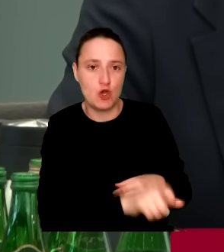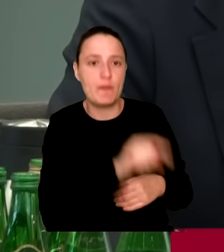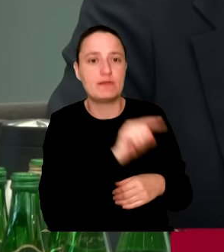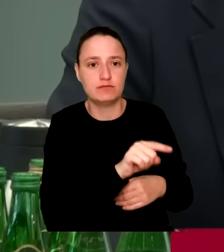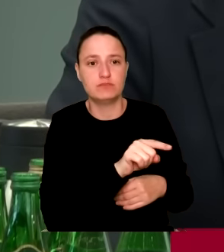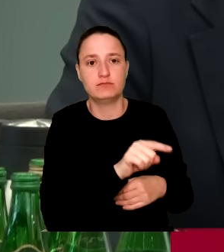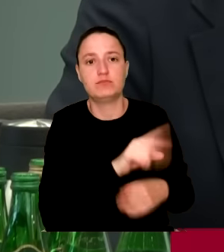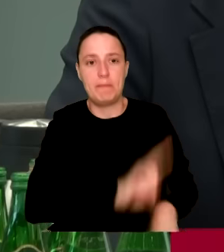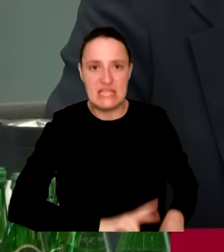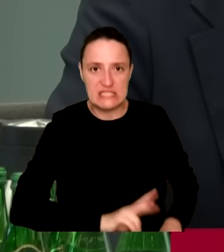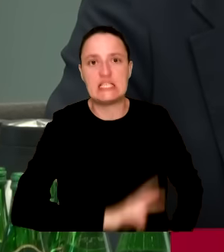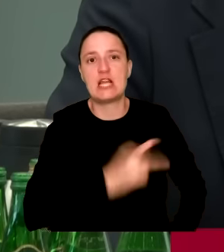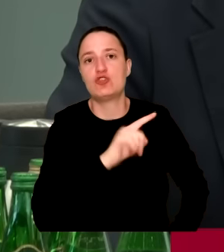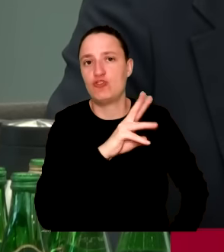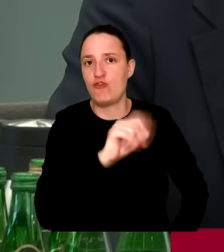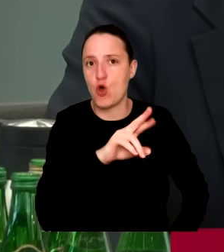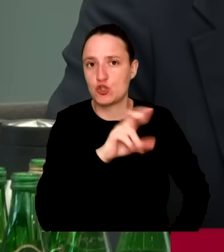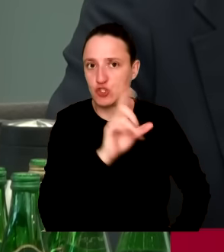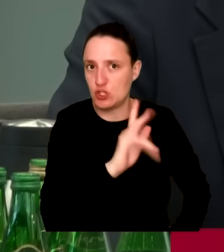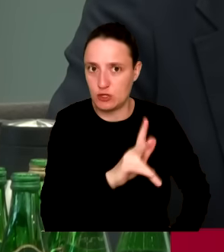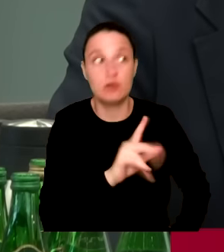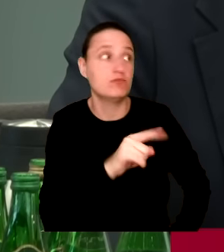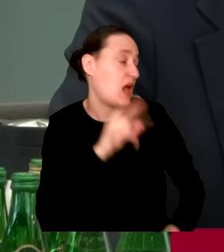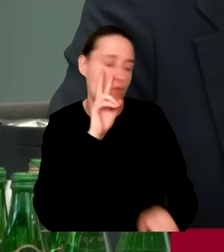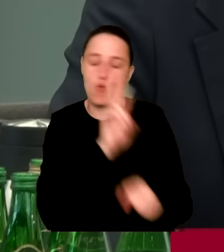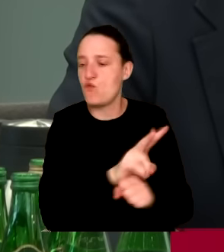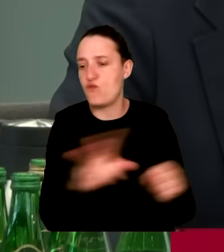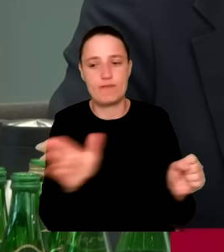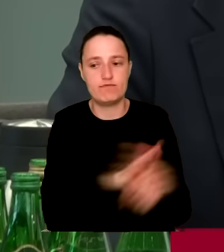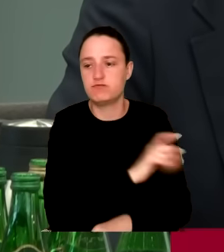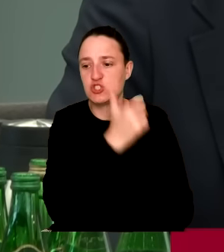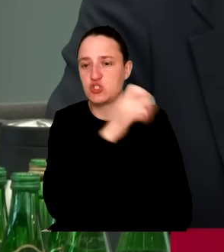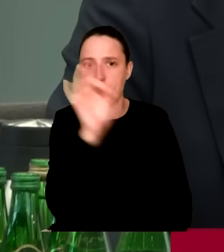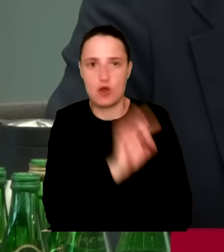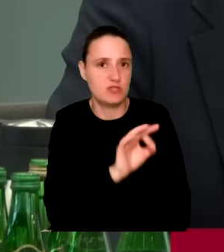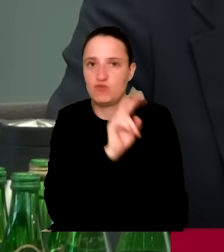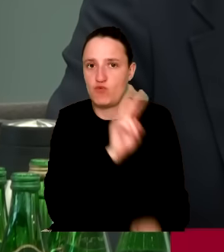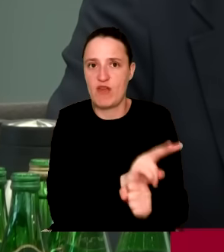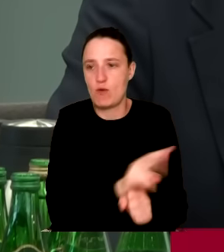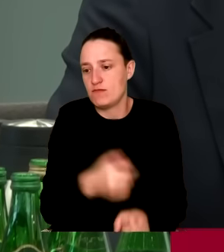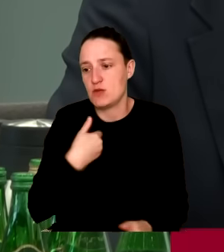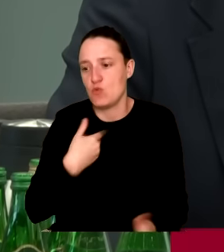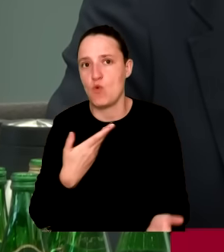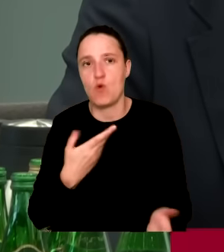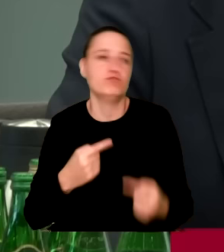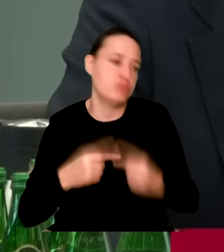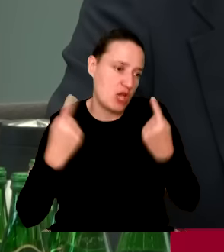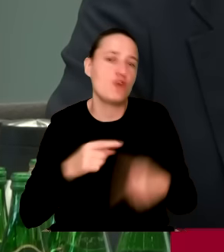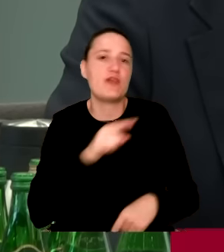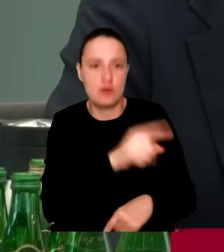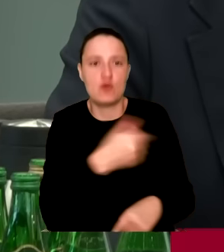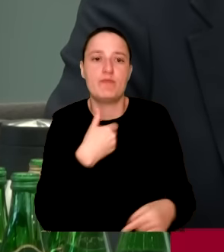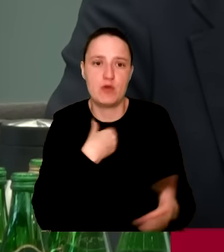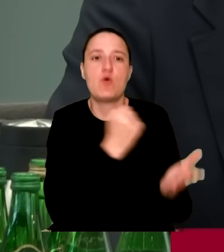ministra dworczyka któremu w pełni ufam i ufałem i jestem przekonany że on skonsultować